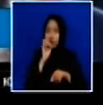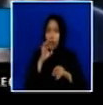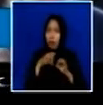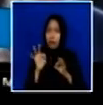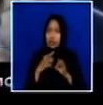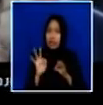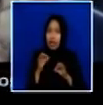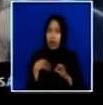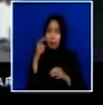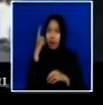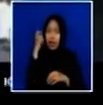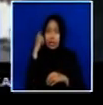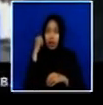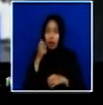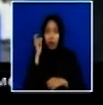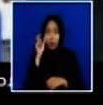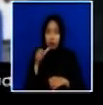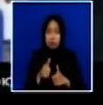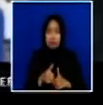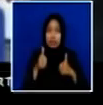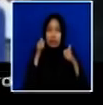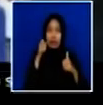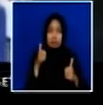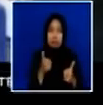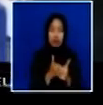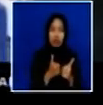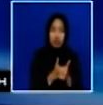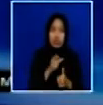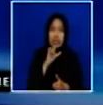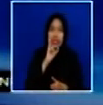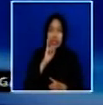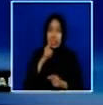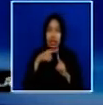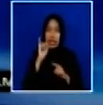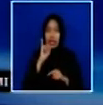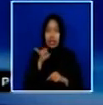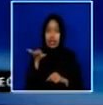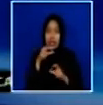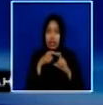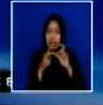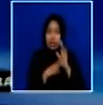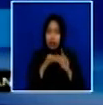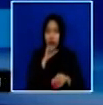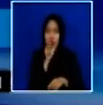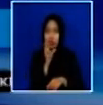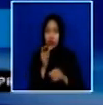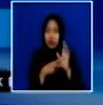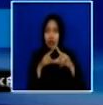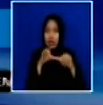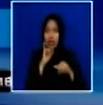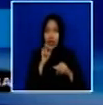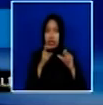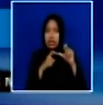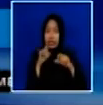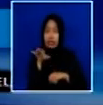mempelajari trik untuk bisa terlibat dalam citizen journalism akhir-akhir ini Jadi kami dari dinas